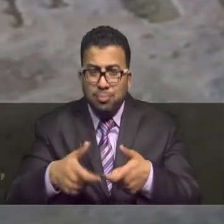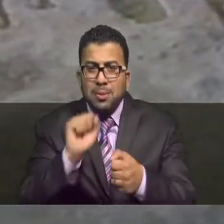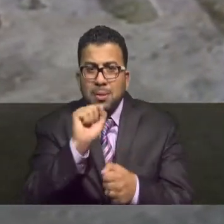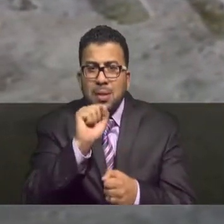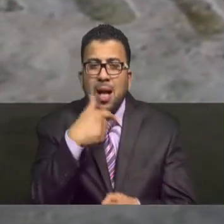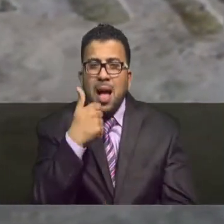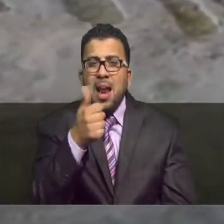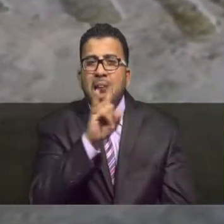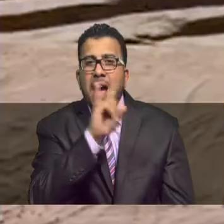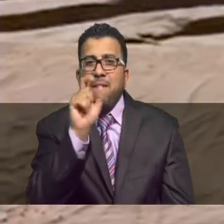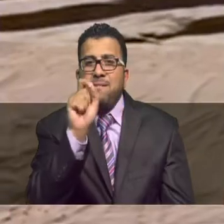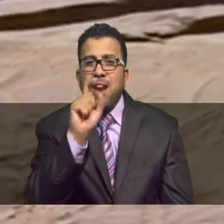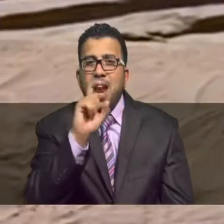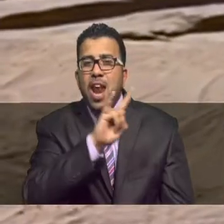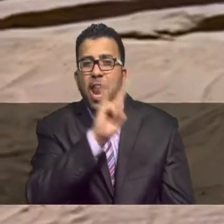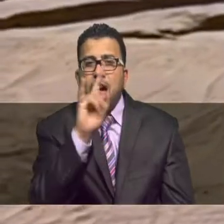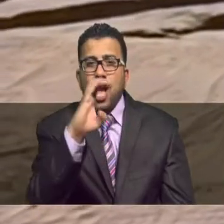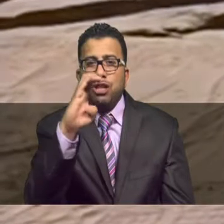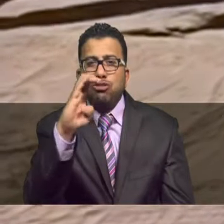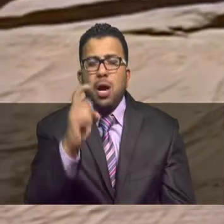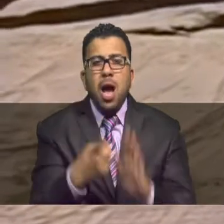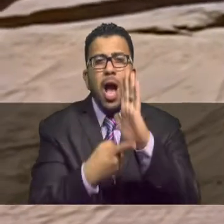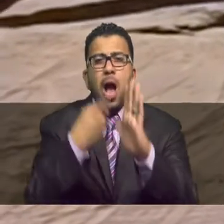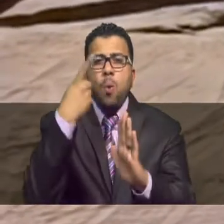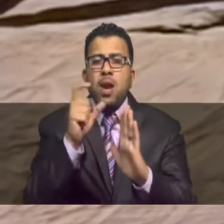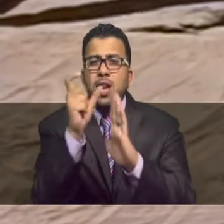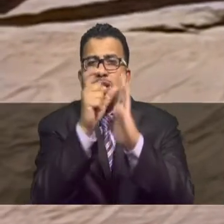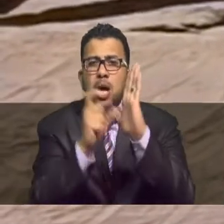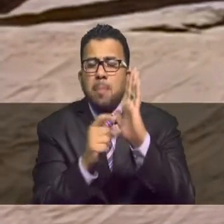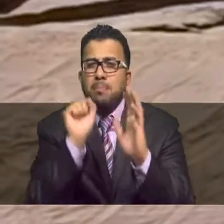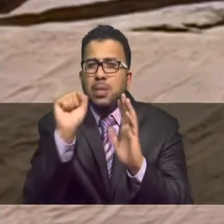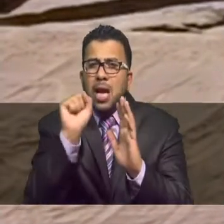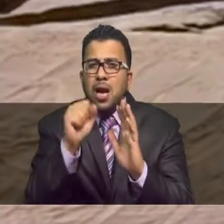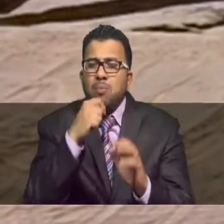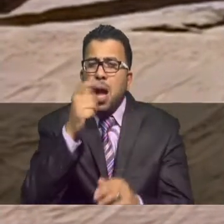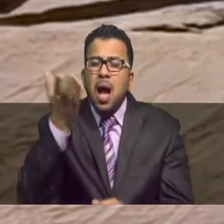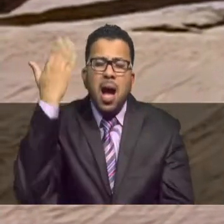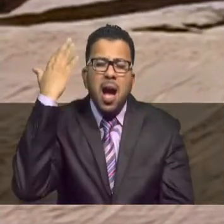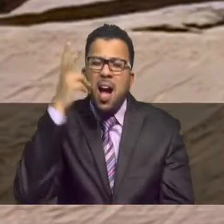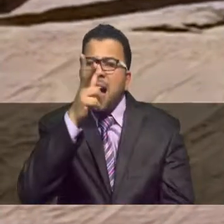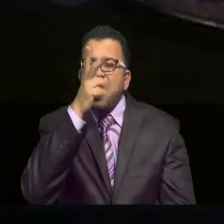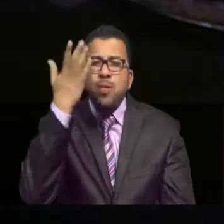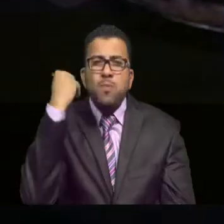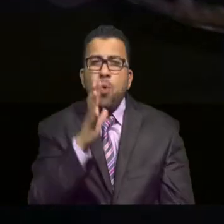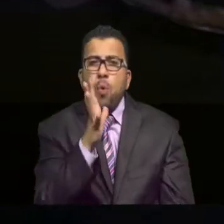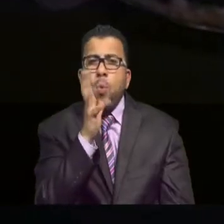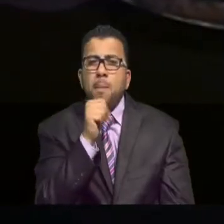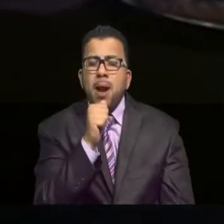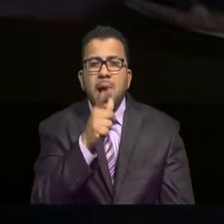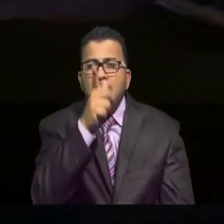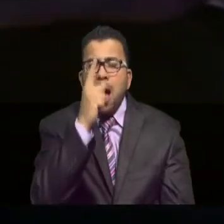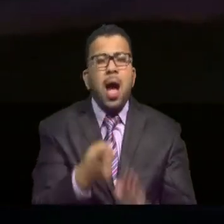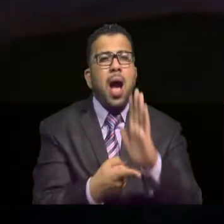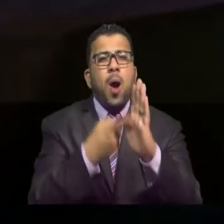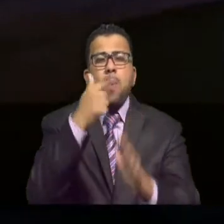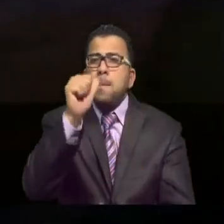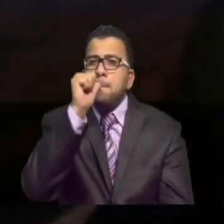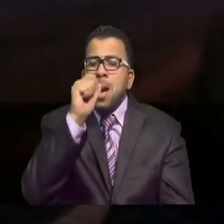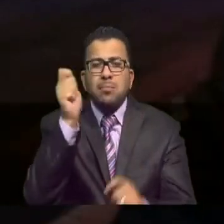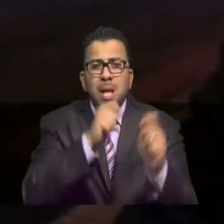الأفلاج، مثلت أول نظام متكامل للري في شبه الجزيرة العمانية وأول عرض